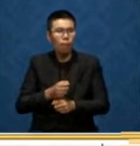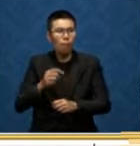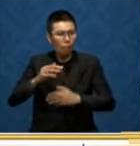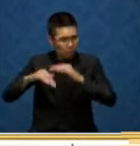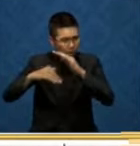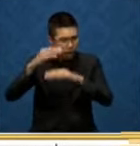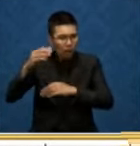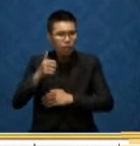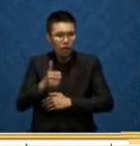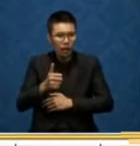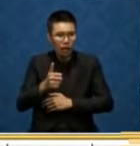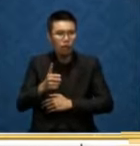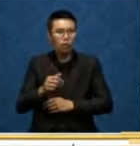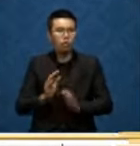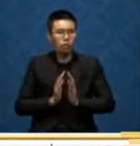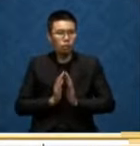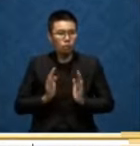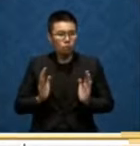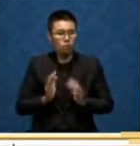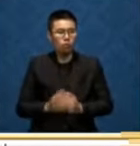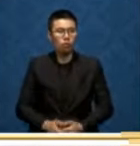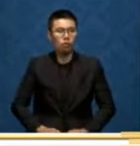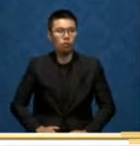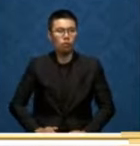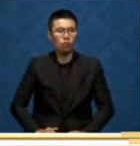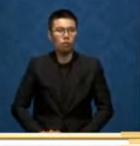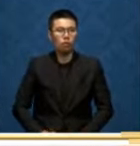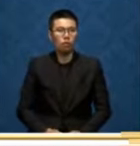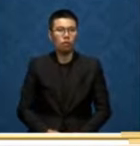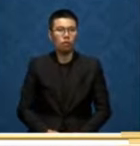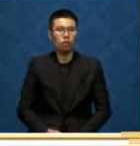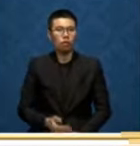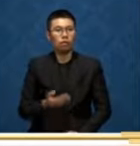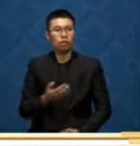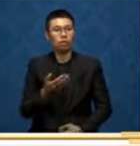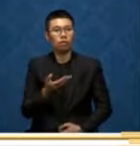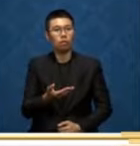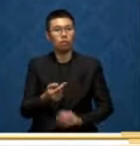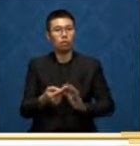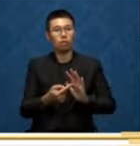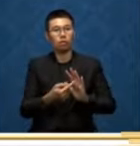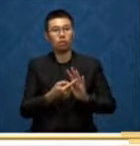ขอบพระคุณค่ะ ครับขอบคุณครับต่อไปท่านแนนบุญธิดาสมชัยครับ